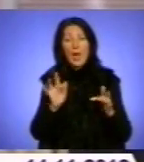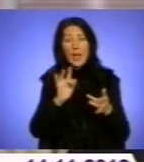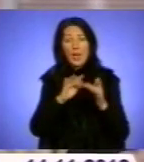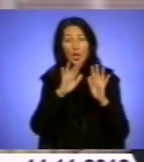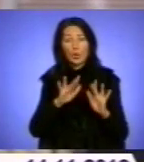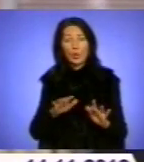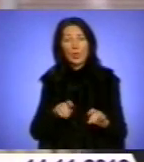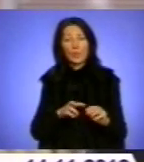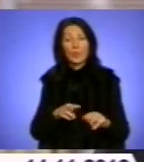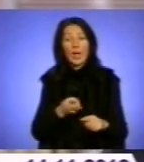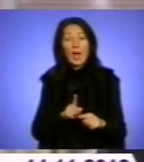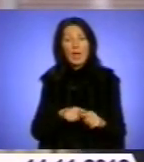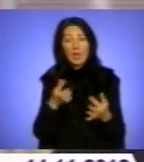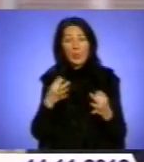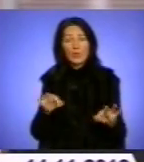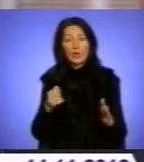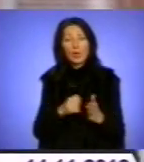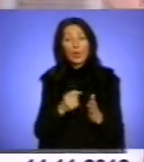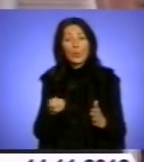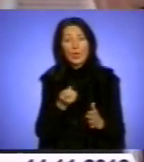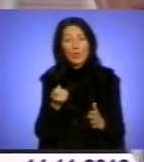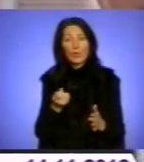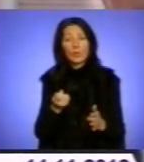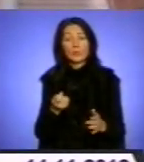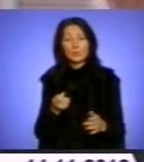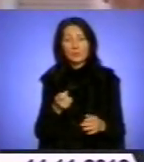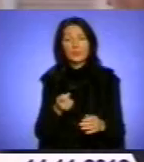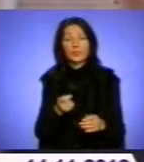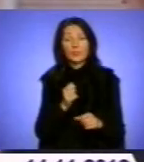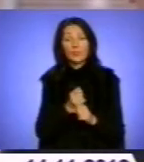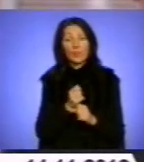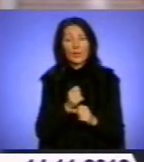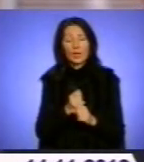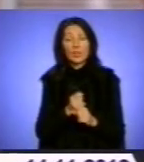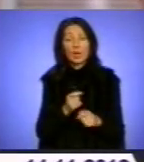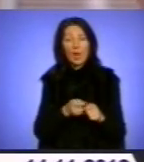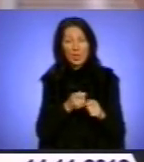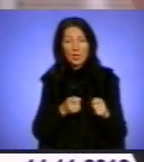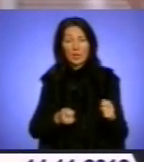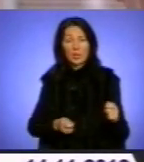це дозволить до мінімуму звести проволочки, скажімо, обробки цих